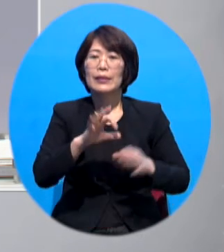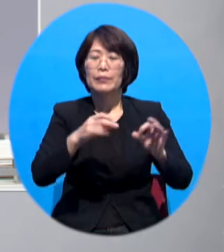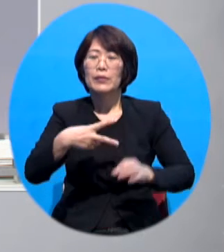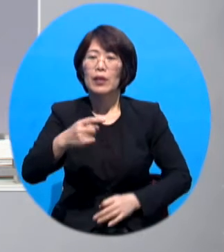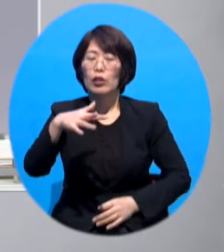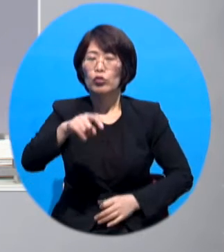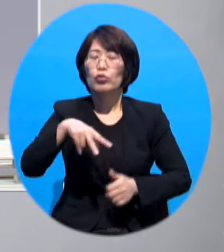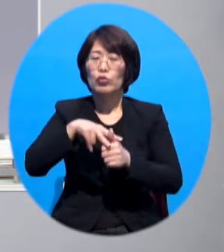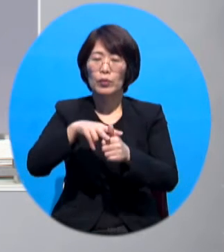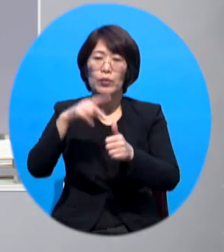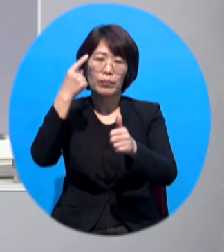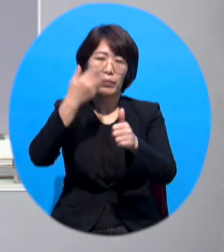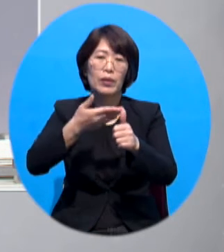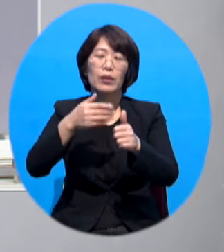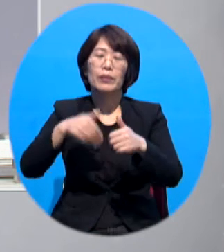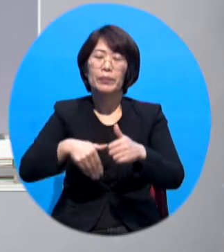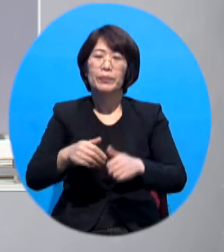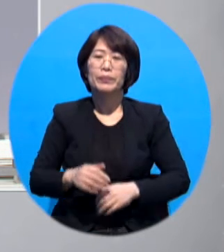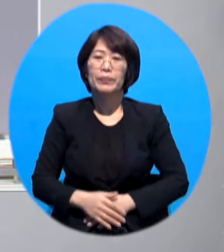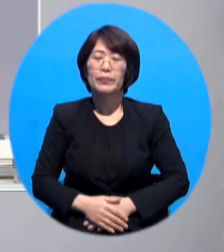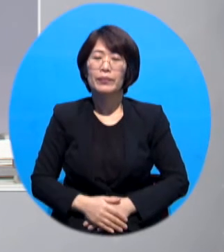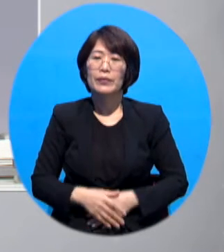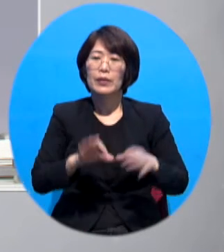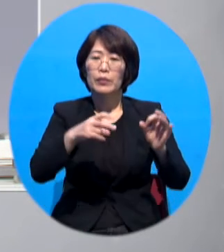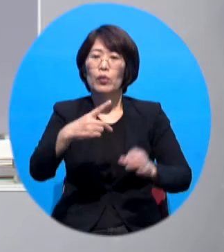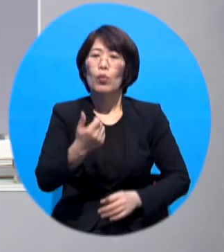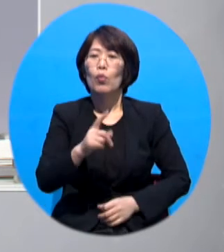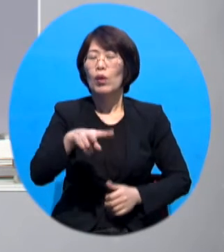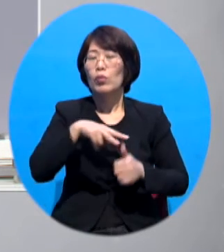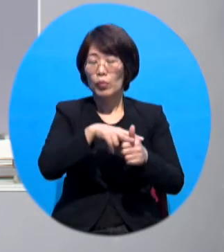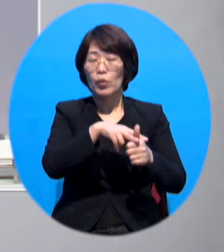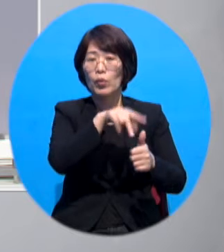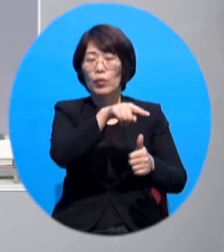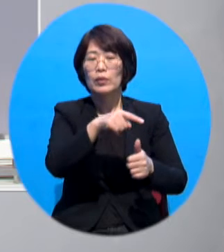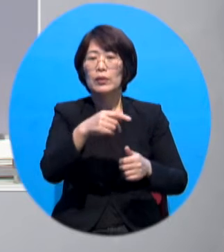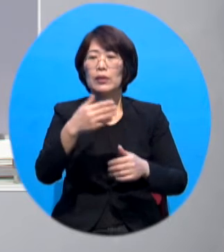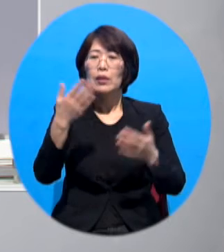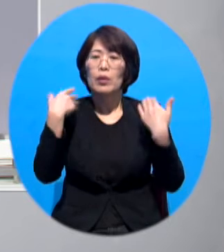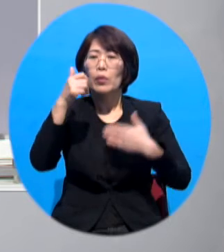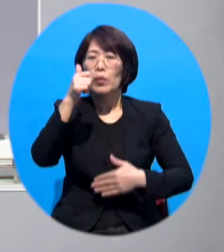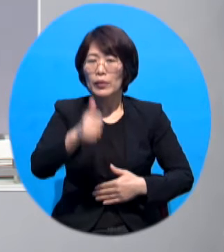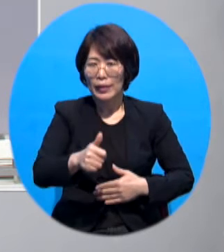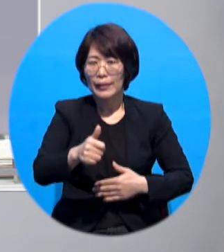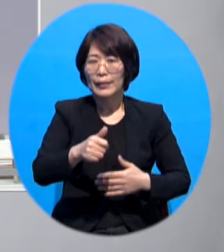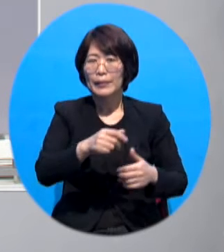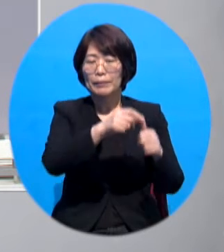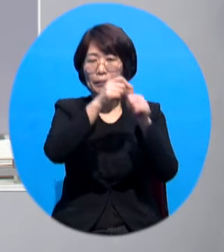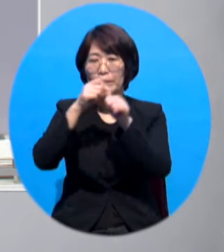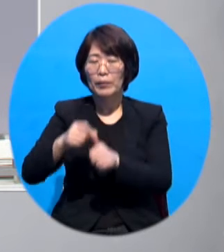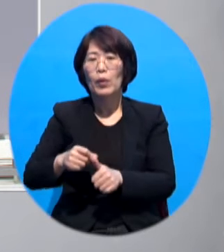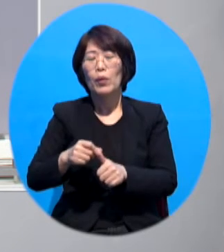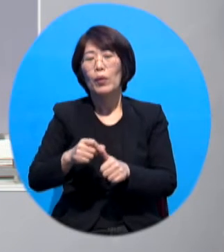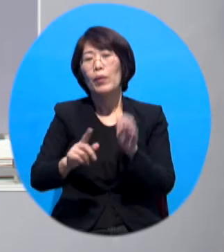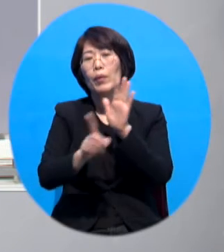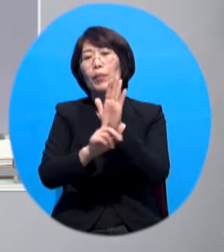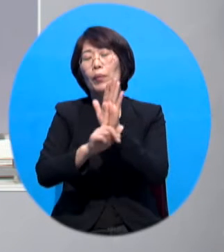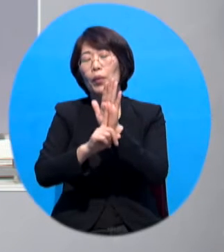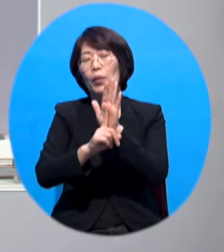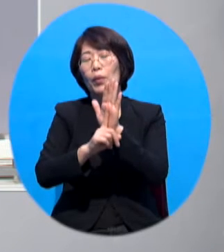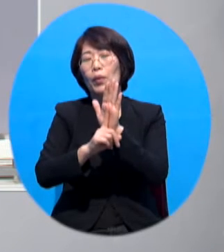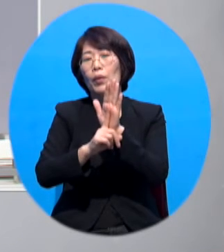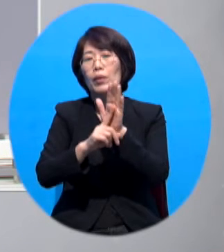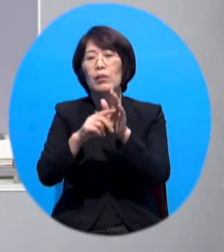추가질문 30초 드리겠습니다 김동한 5부 께서는 교장 공모 책 썬 제도를 선발 제도를